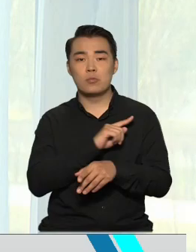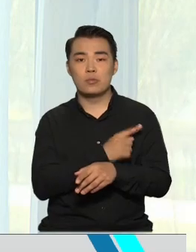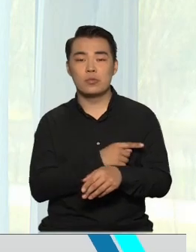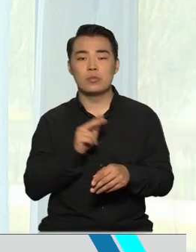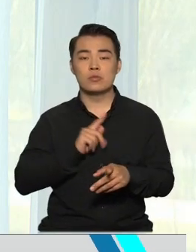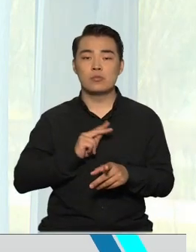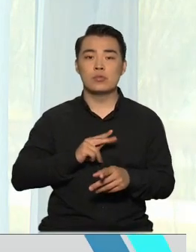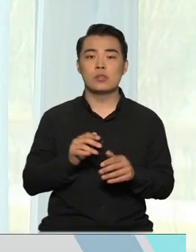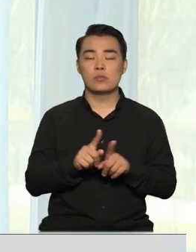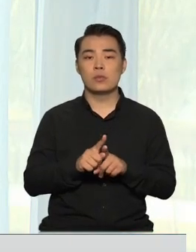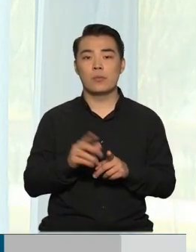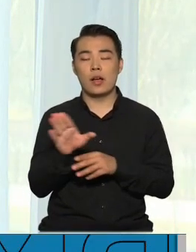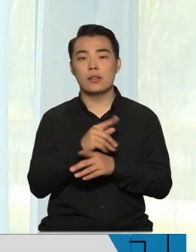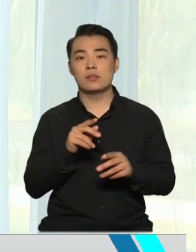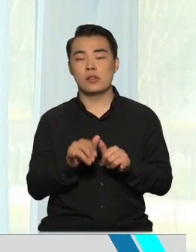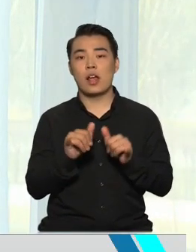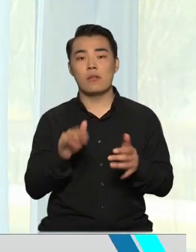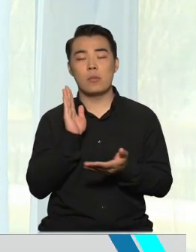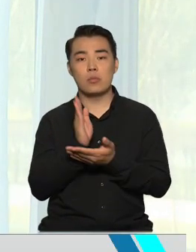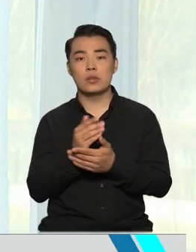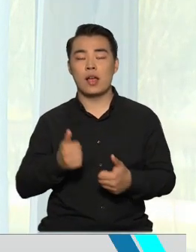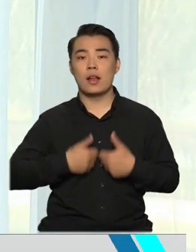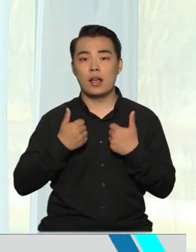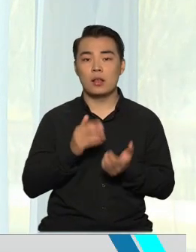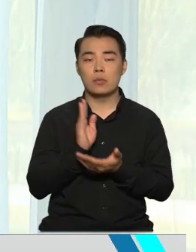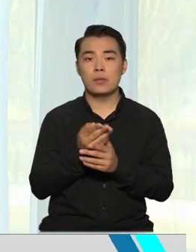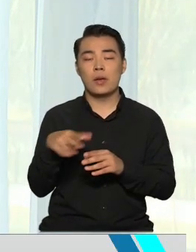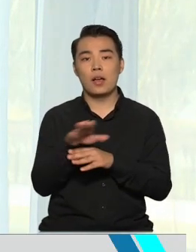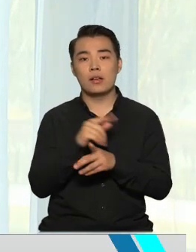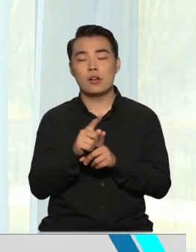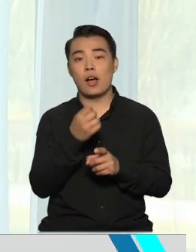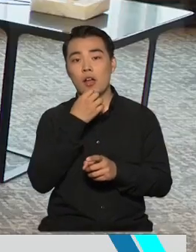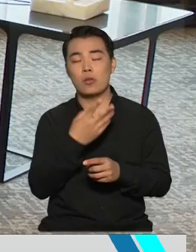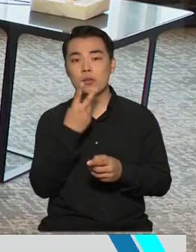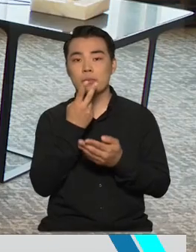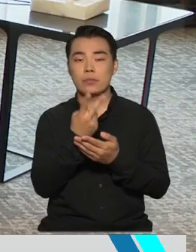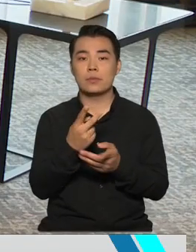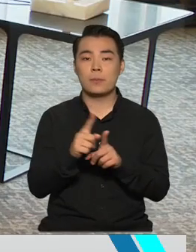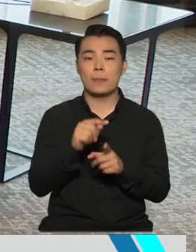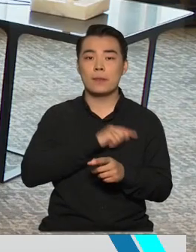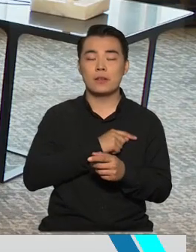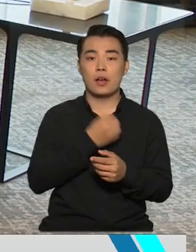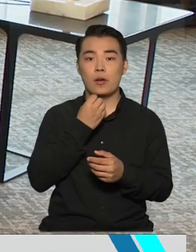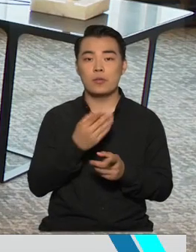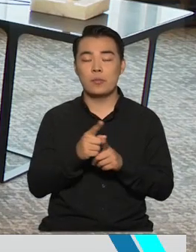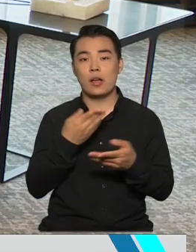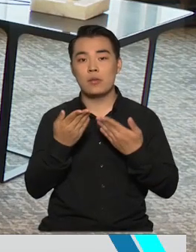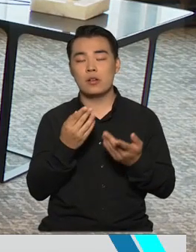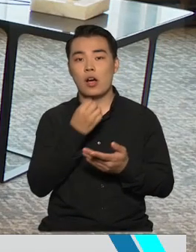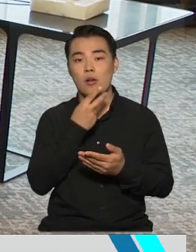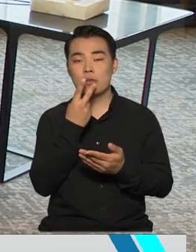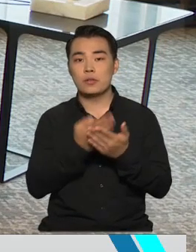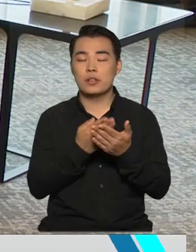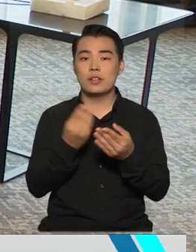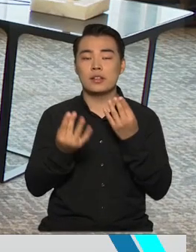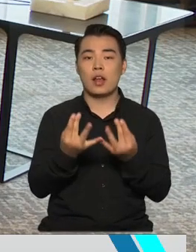будем стараться. В команде атмосфера хорошая, поэтому, да, надеюсь, что покажем хорошую игру